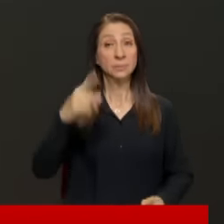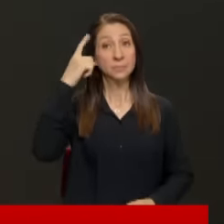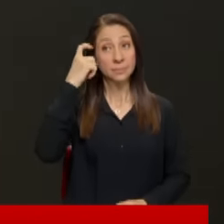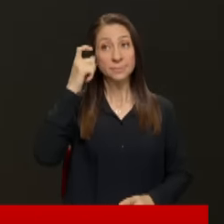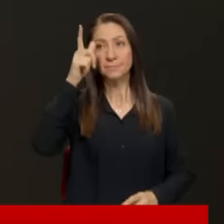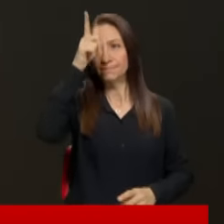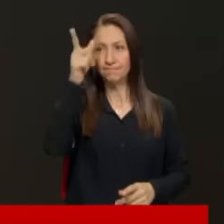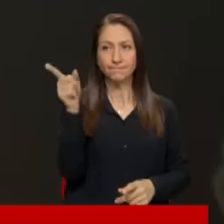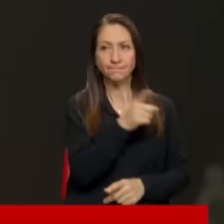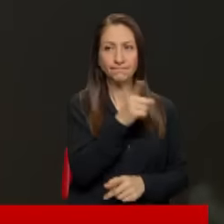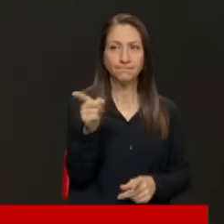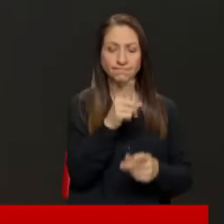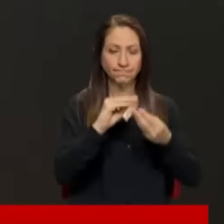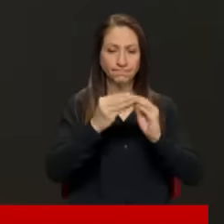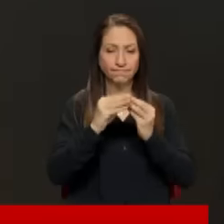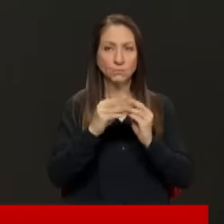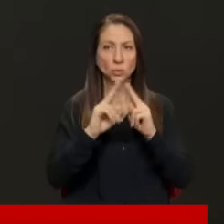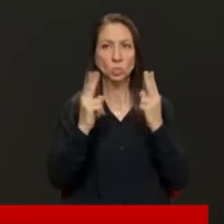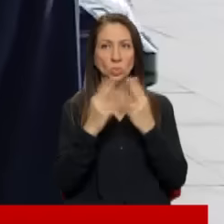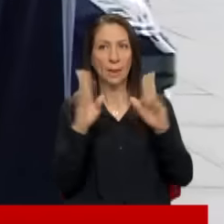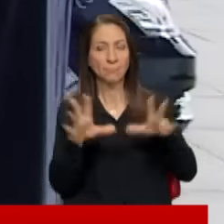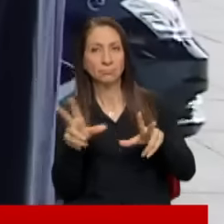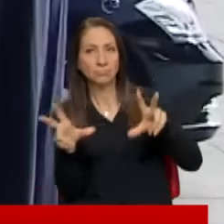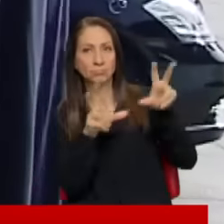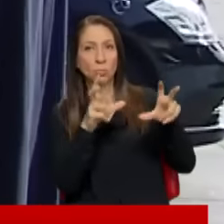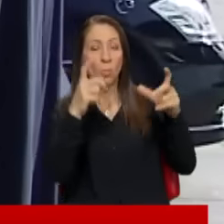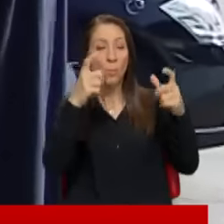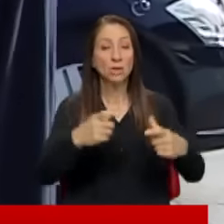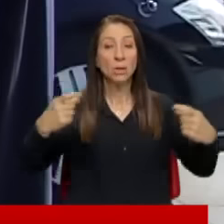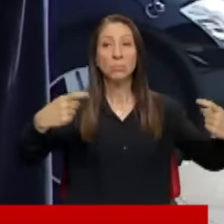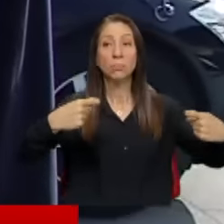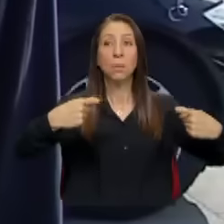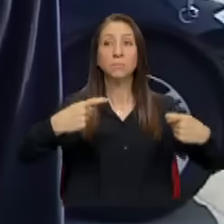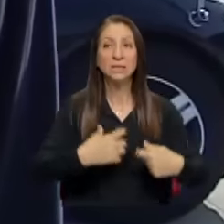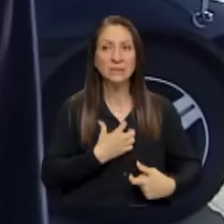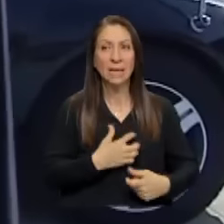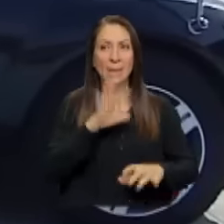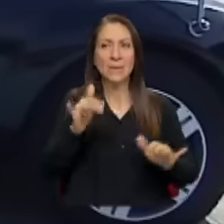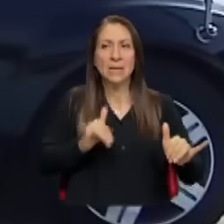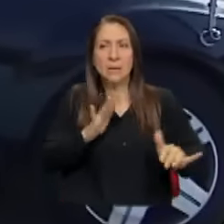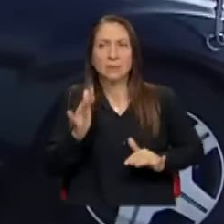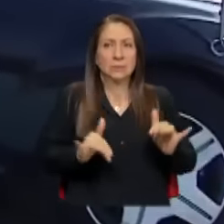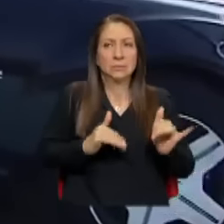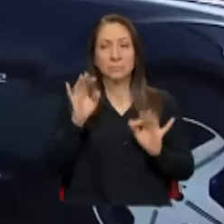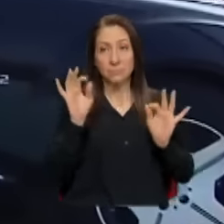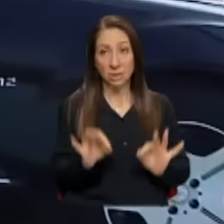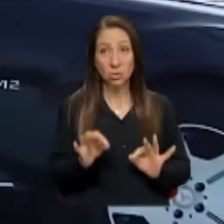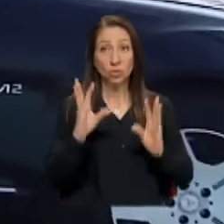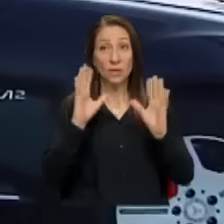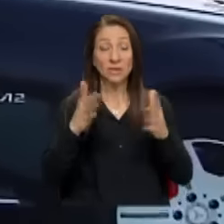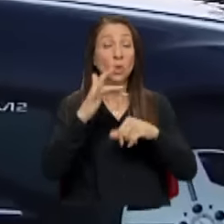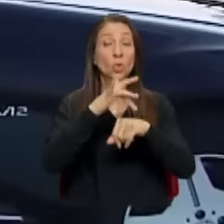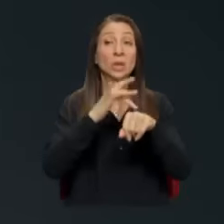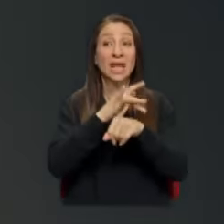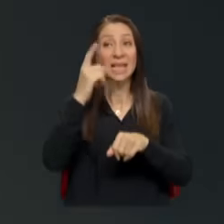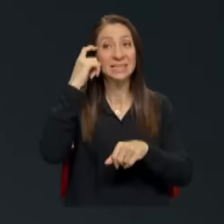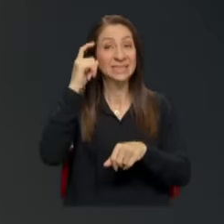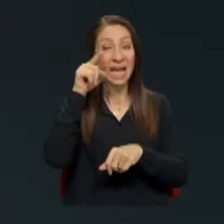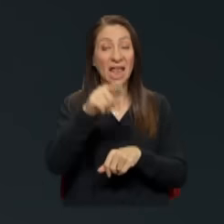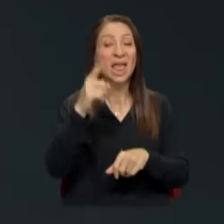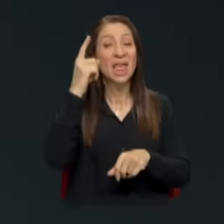İsrail ile İran arasındaki gerginlik dünyayı alarma geçirdi. Bölgesel çatışma endişesiyle diken üstünde bekleyiş başladı. Birçok ülkeden